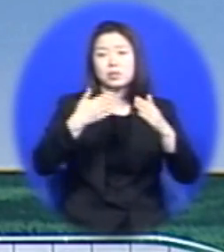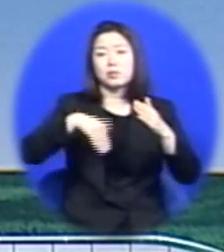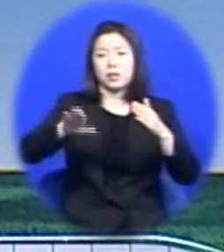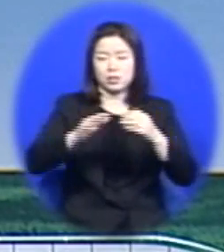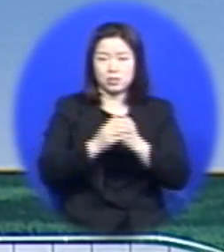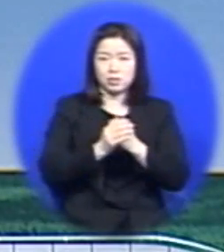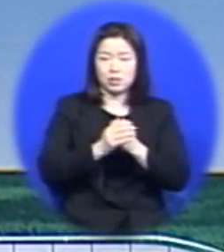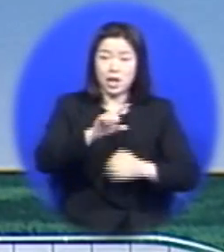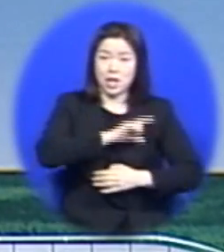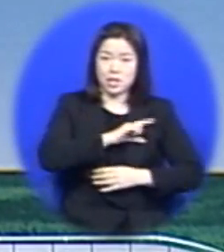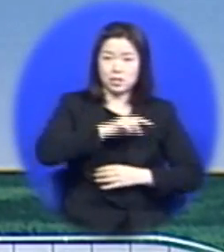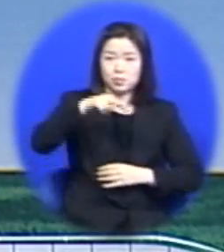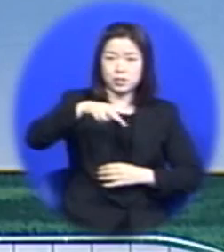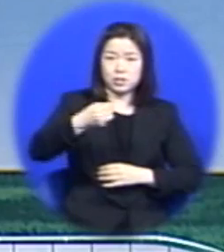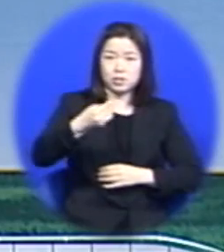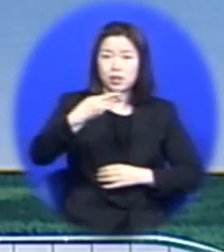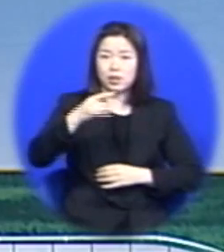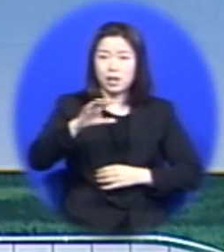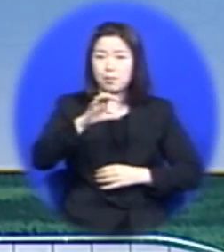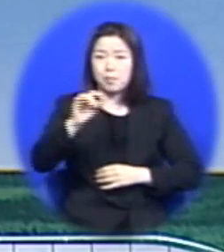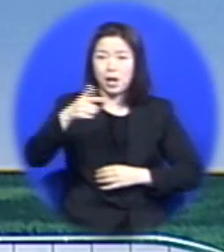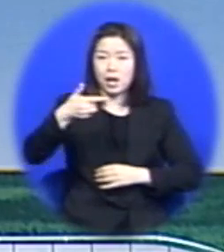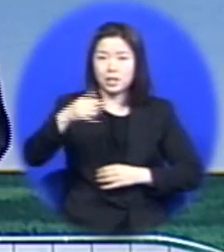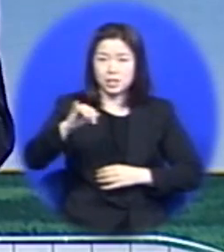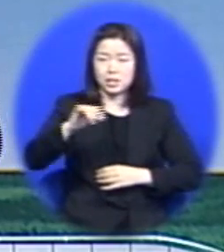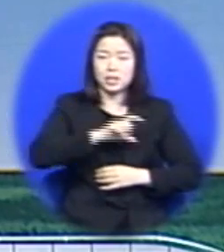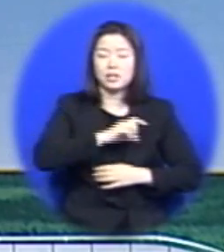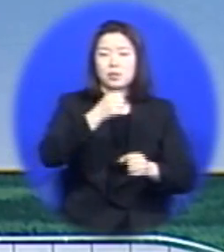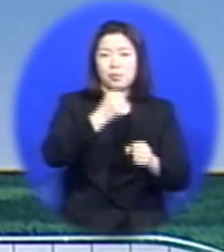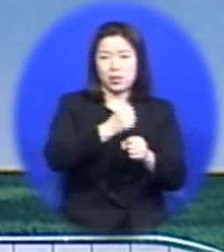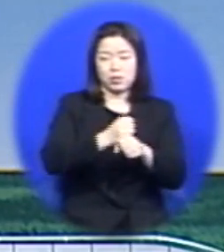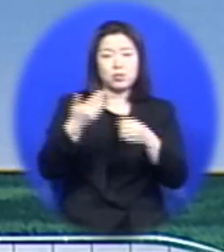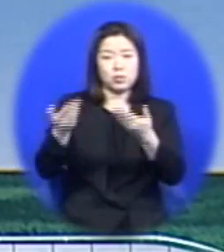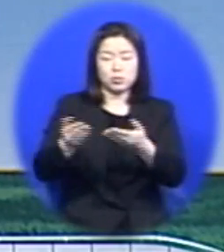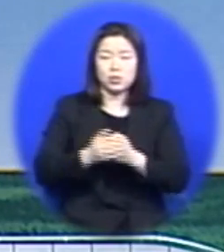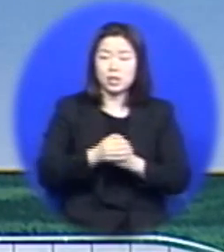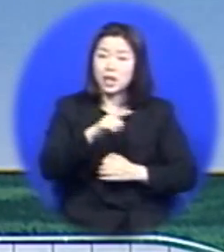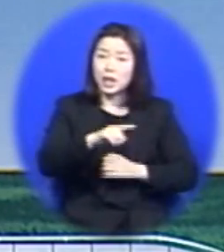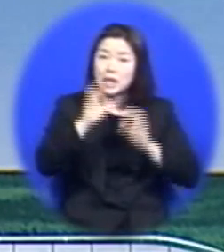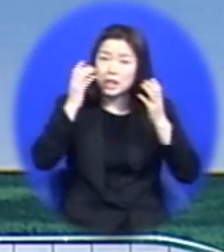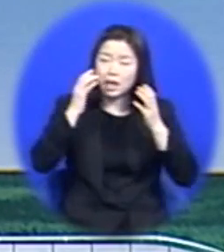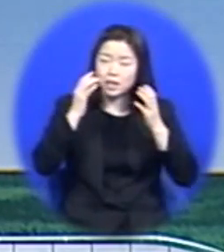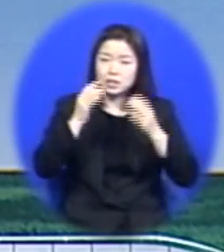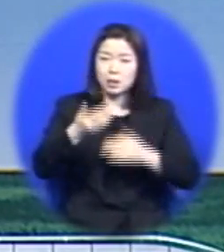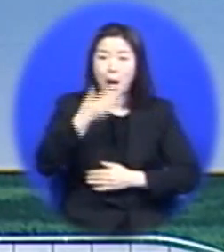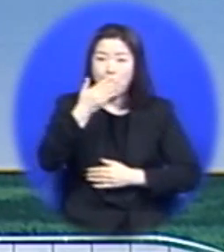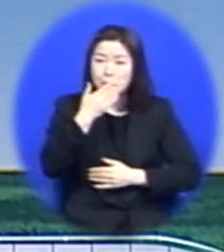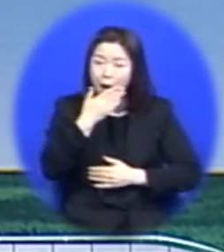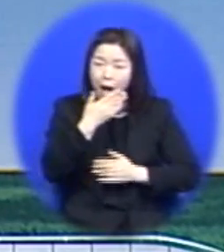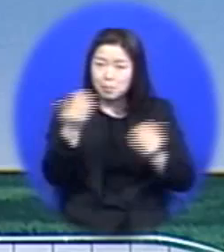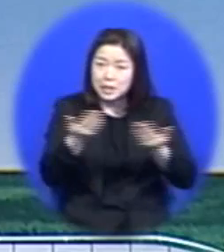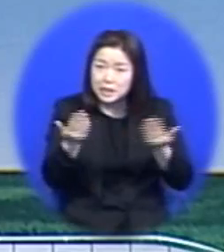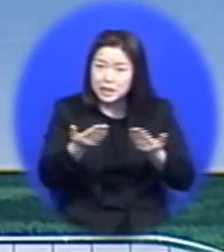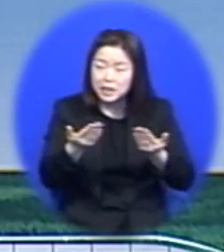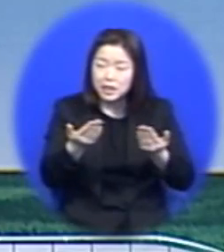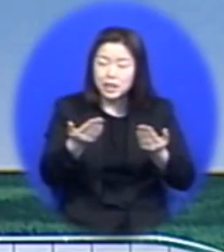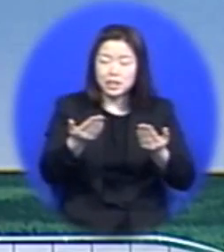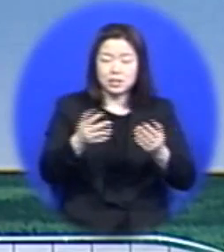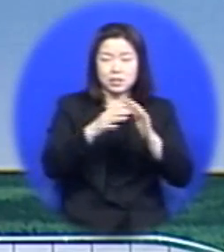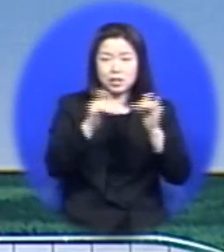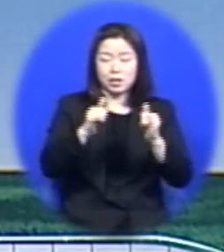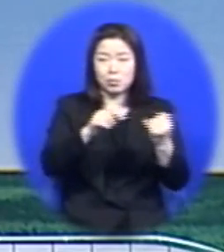이름을 스테판이라고 지어주었습니다. 이 아이는 식모로 데려가는 줄 알았어요. 자기를 식모로